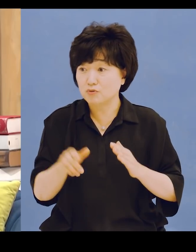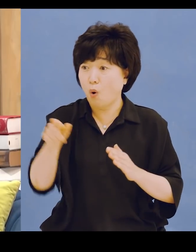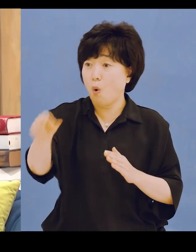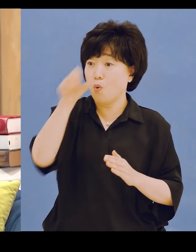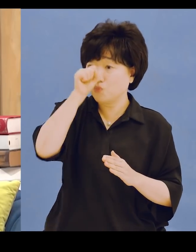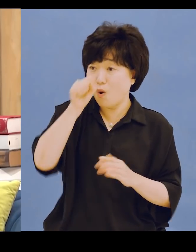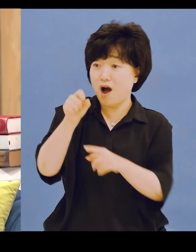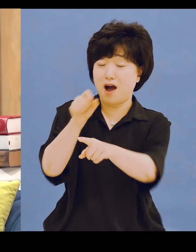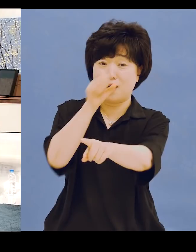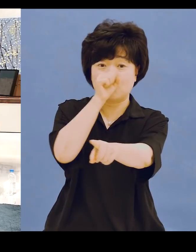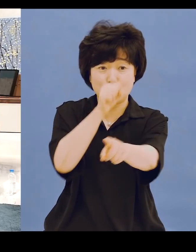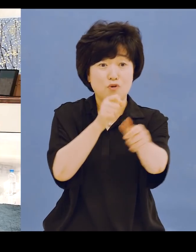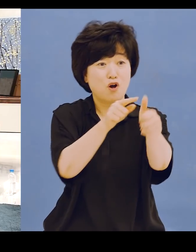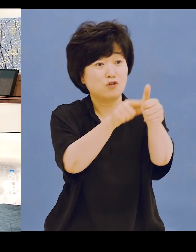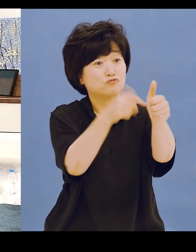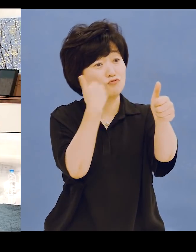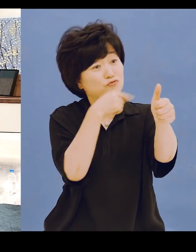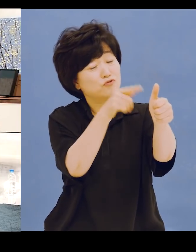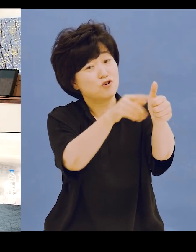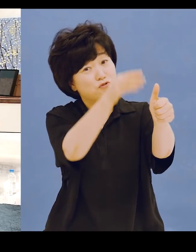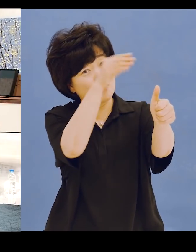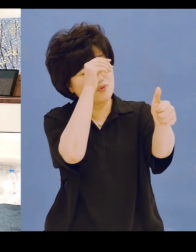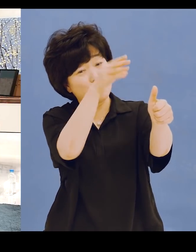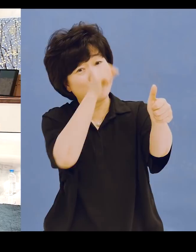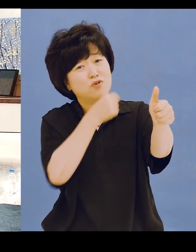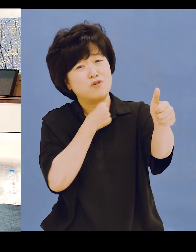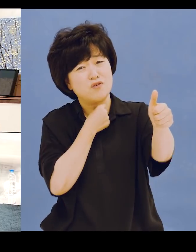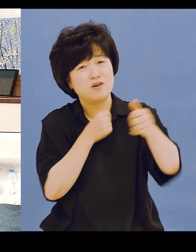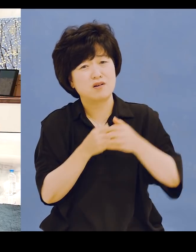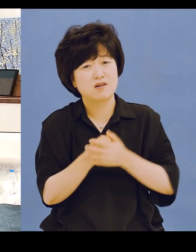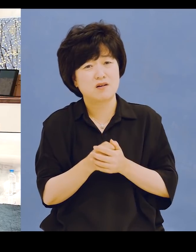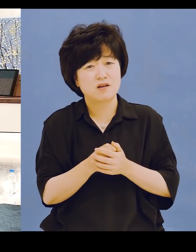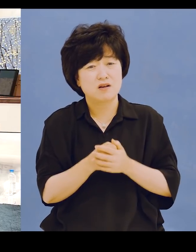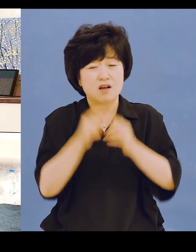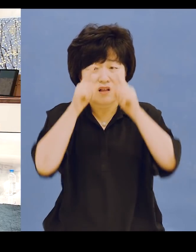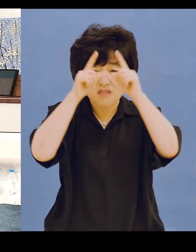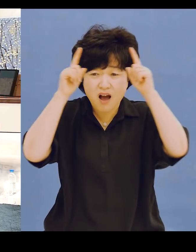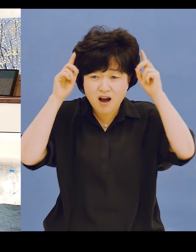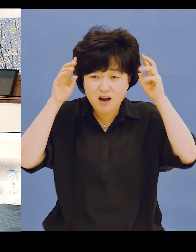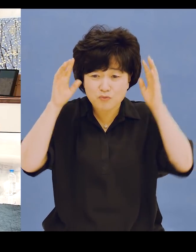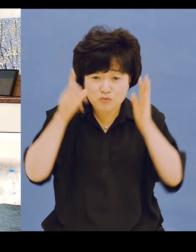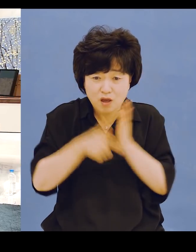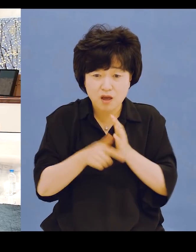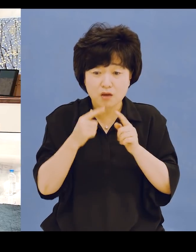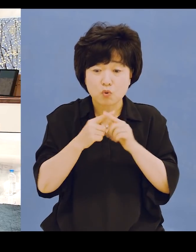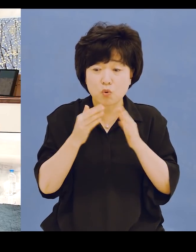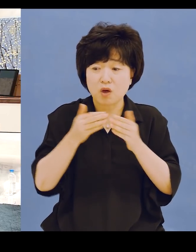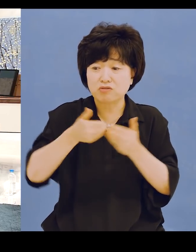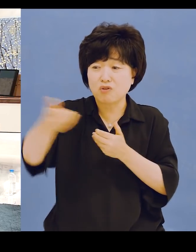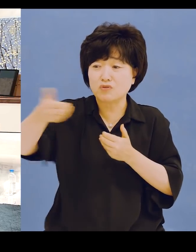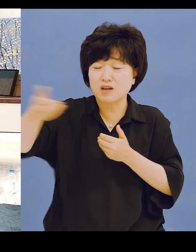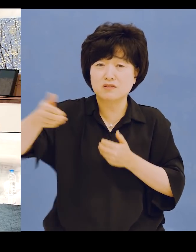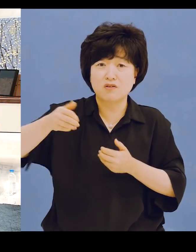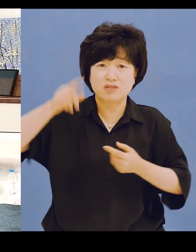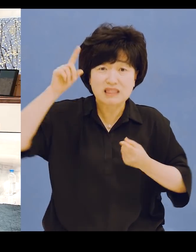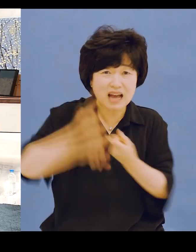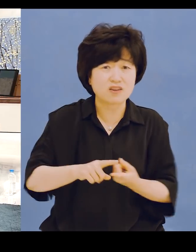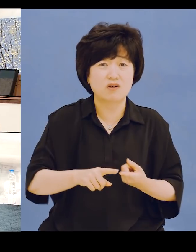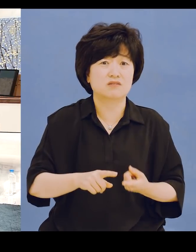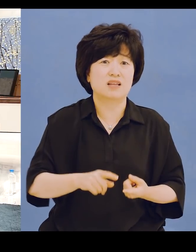맞습니다. 청년들은 다 대학생 되면 교회를 떠나는 것을 당연시 받아들이는 것은